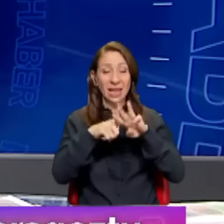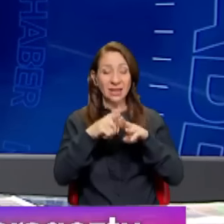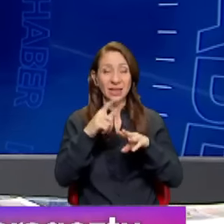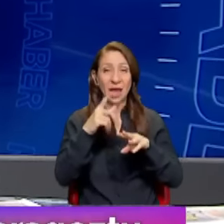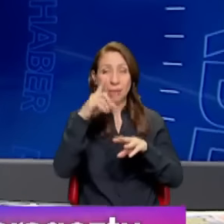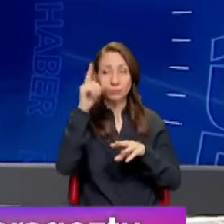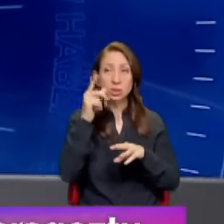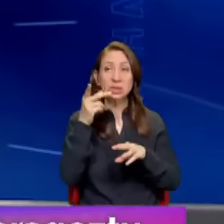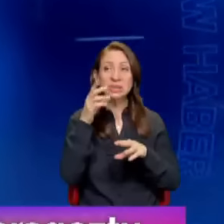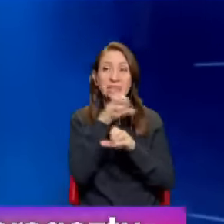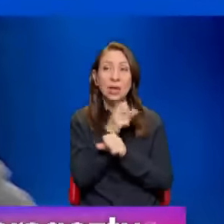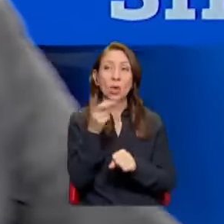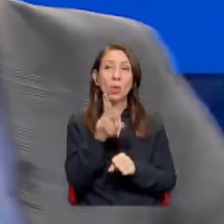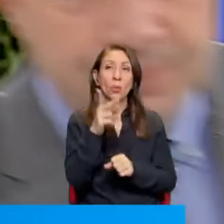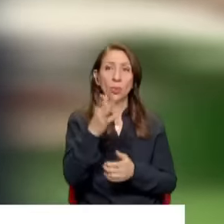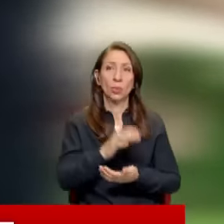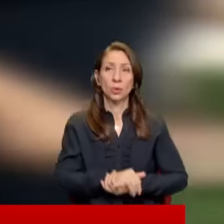sır